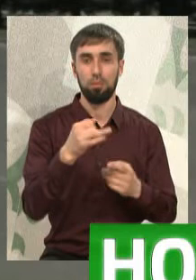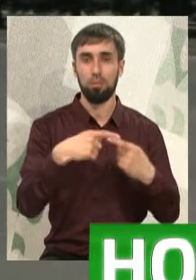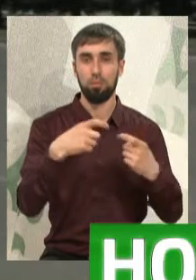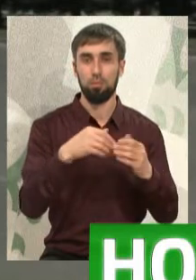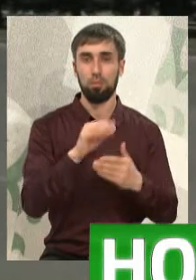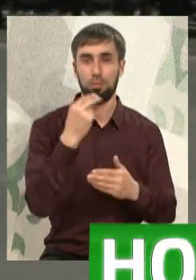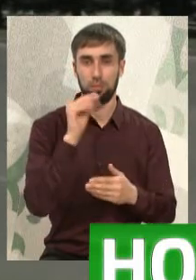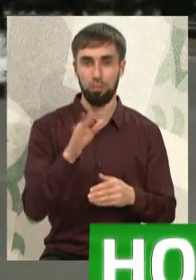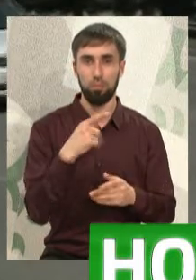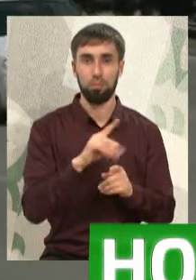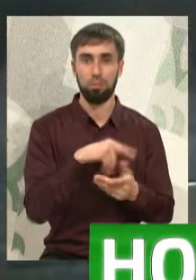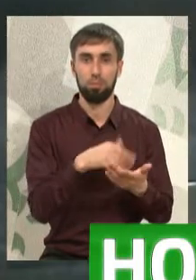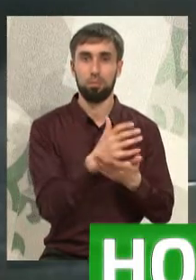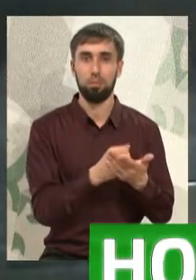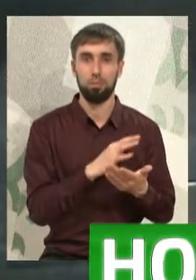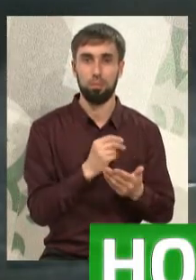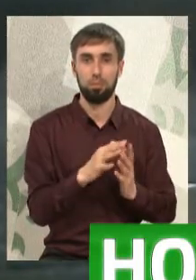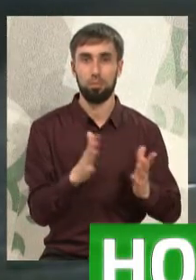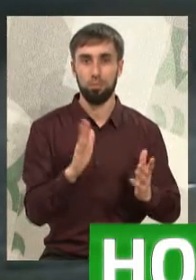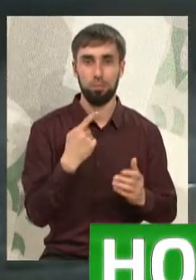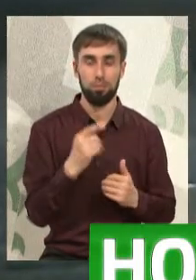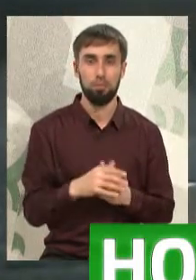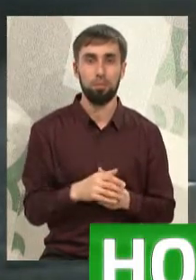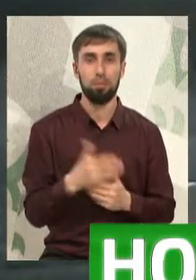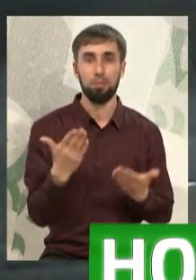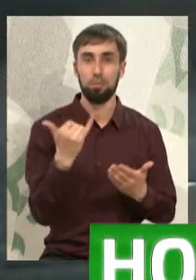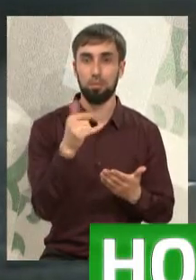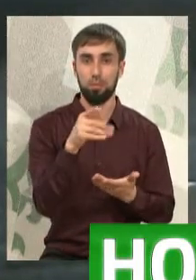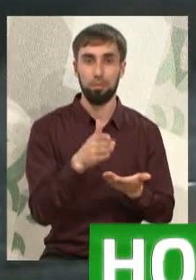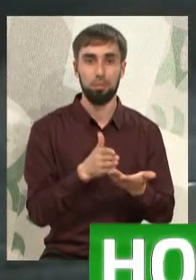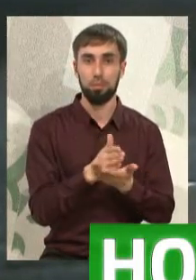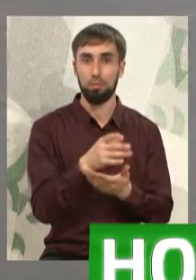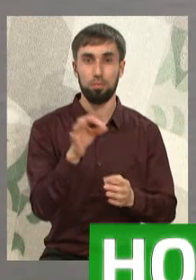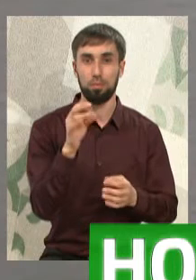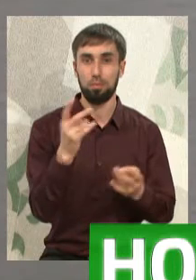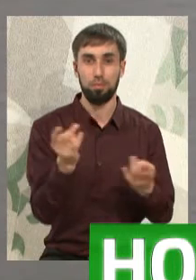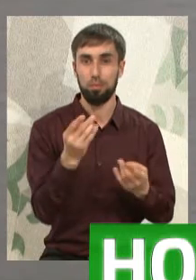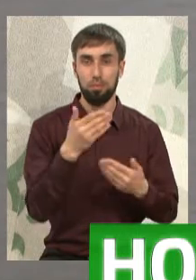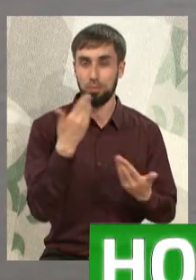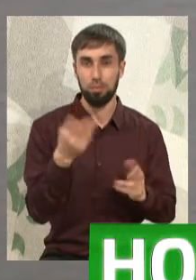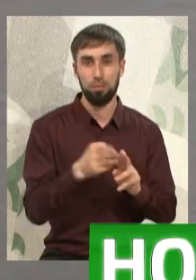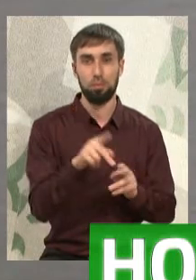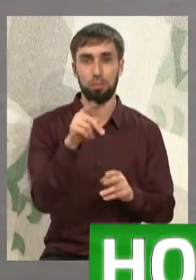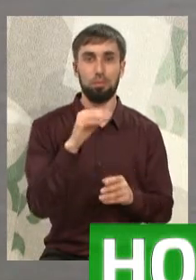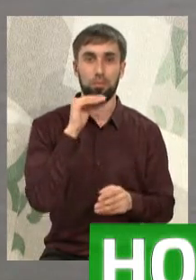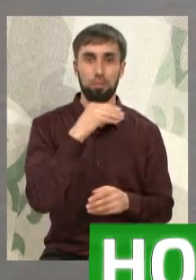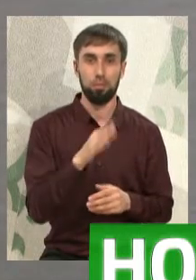самое и с массовыми мероприятиями. Раз ходить некуда, значит и лишнего вы не потратите. Вот сейчас, знаете, такой